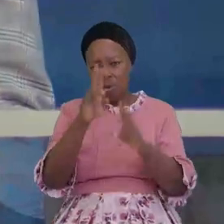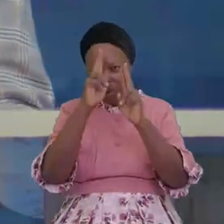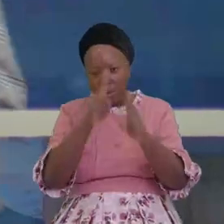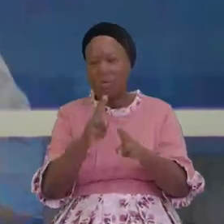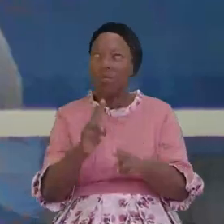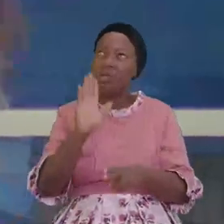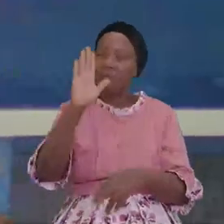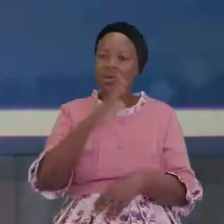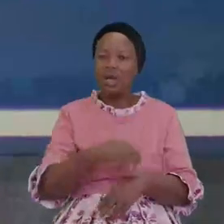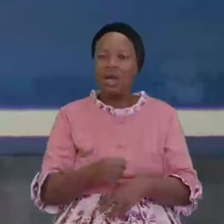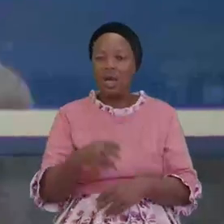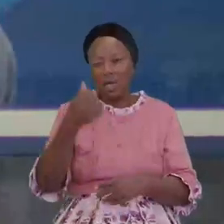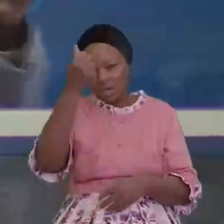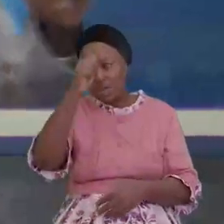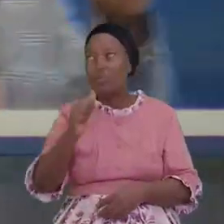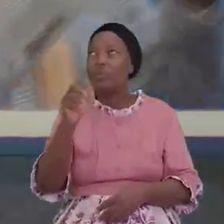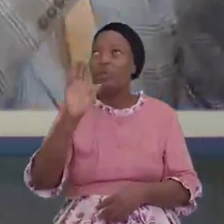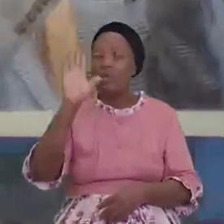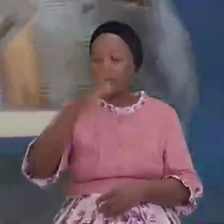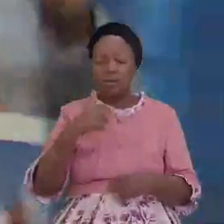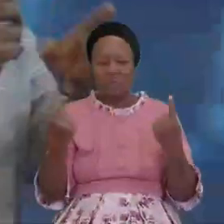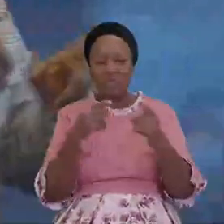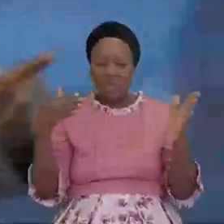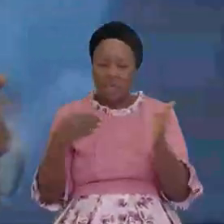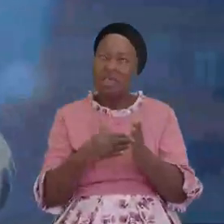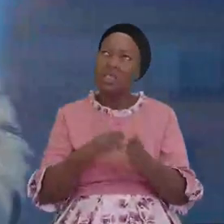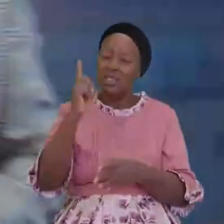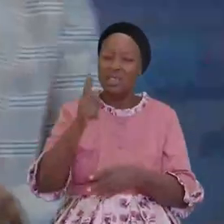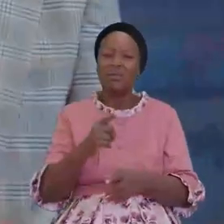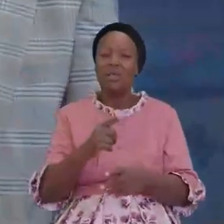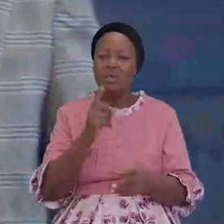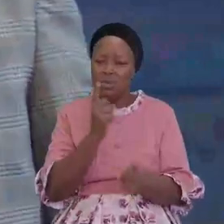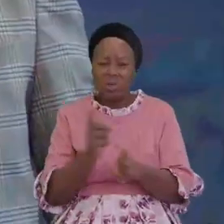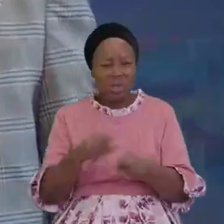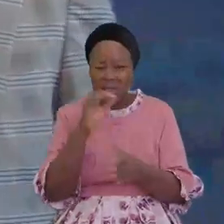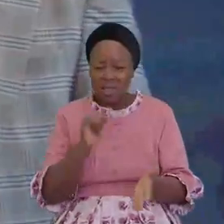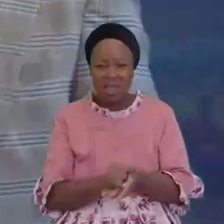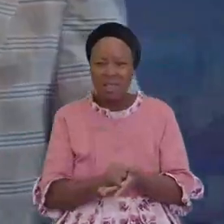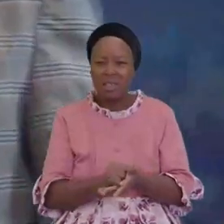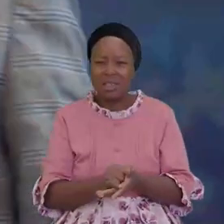nous le déshonorons, nous lui désobéissons, nous péchons contre lui